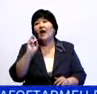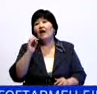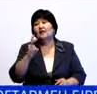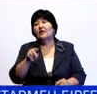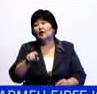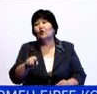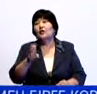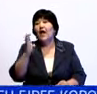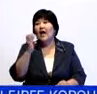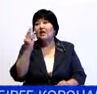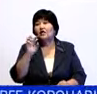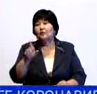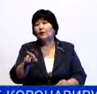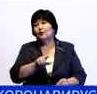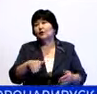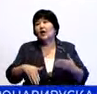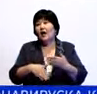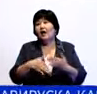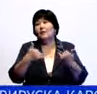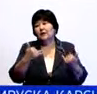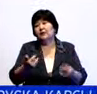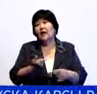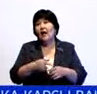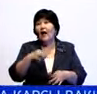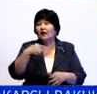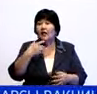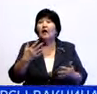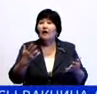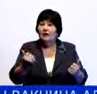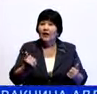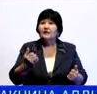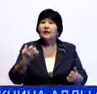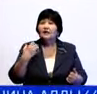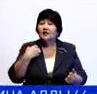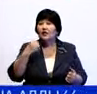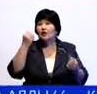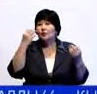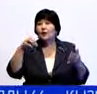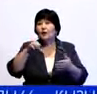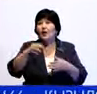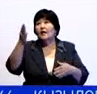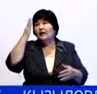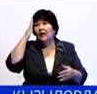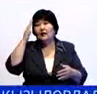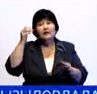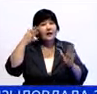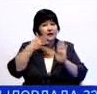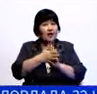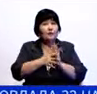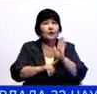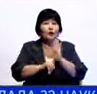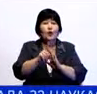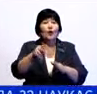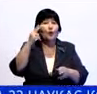осы Әшімхан екеуміздің бір ықпалымыз болсын десек артық айтқандық емес. Расында сыр мәдениетінің озық өкілі таланттарды танып, топқа қосып,